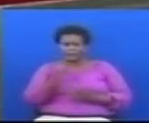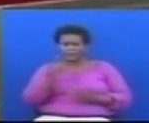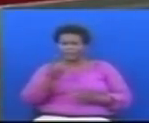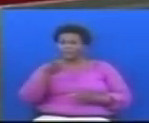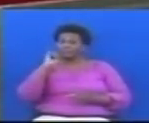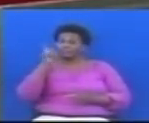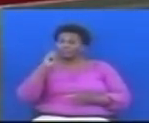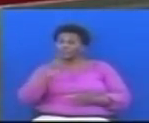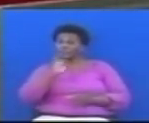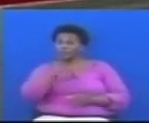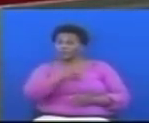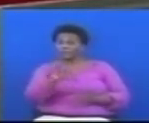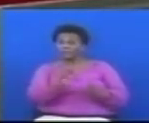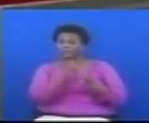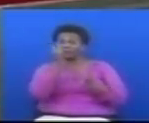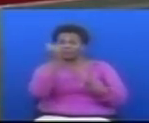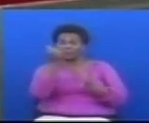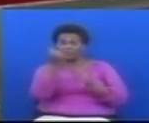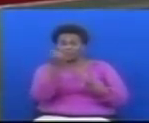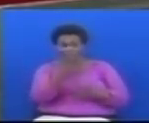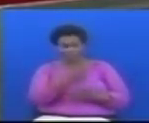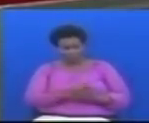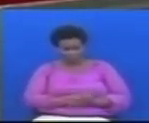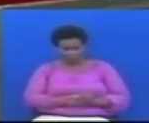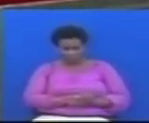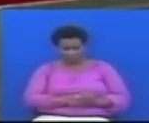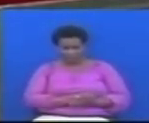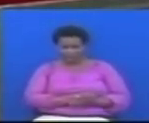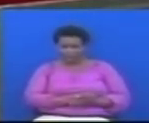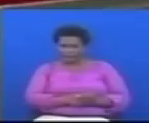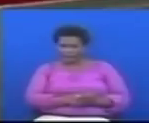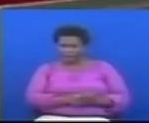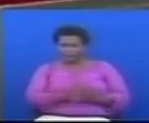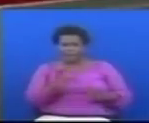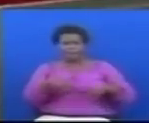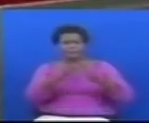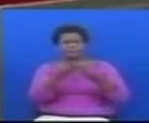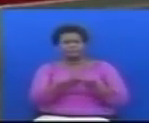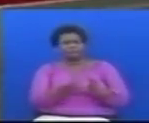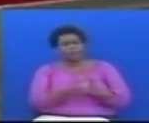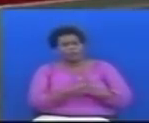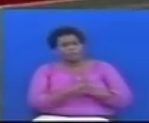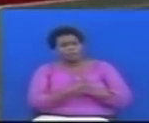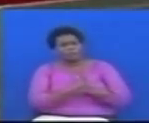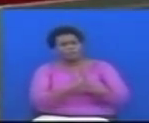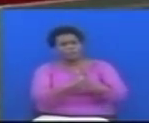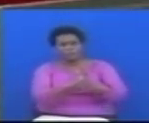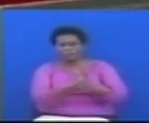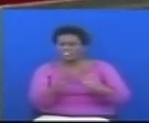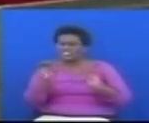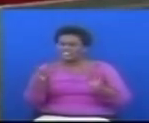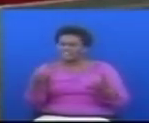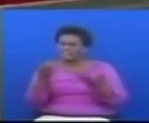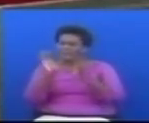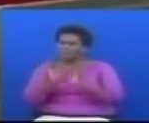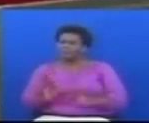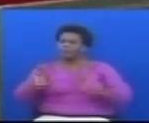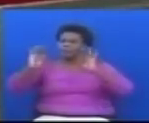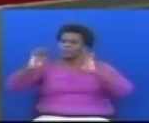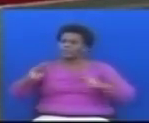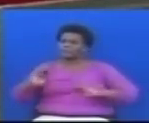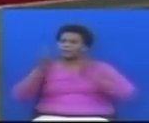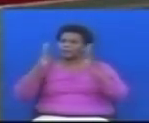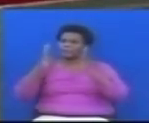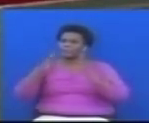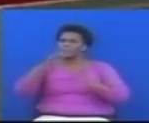2015, the National Energy Policy 2015, imetoa mwongozo wa kuboresha maisha ya wananchi